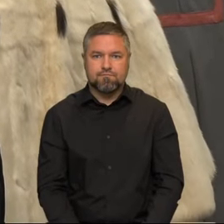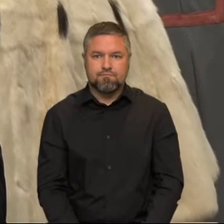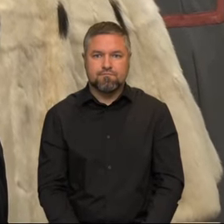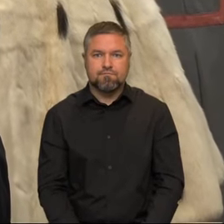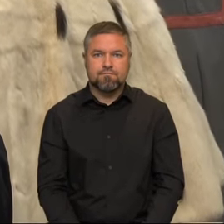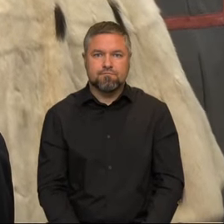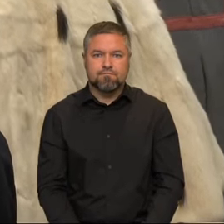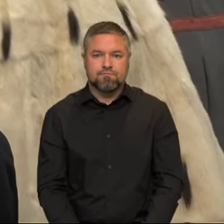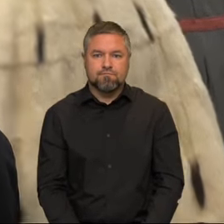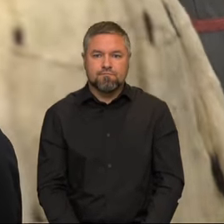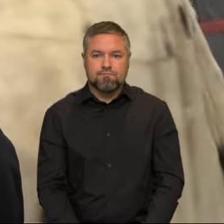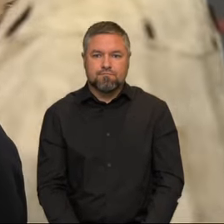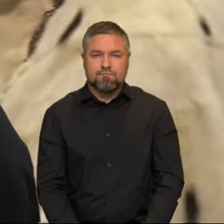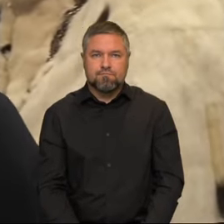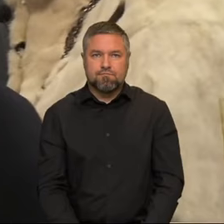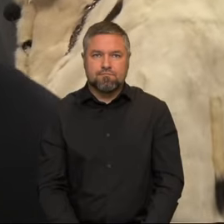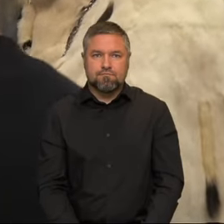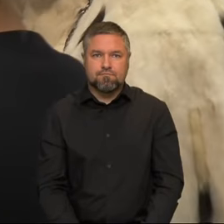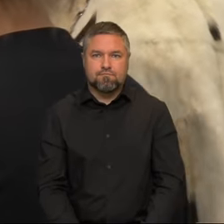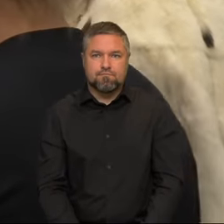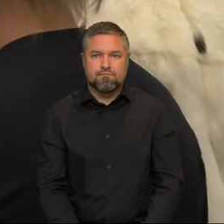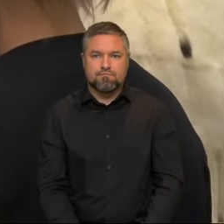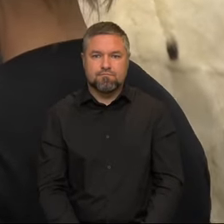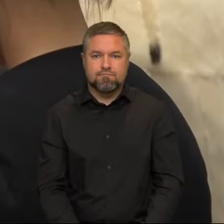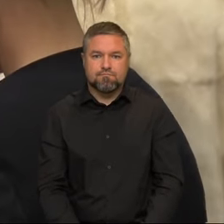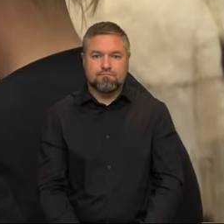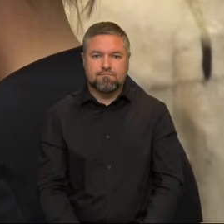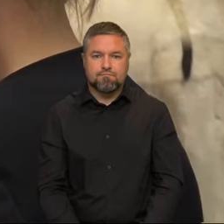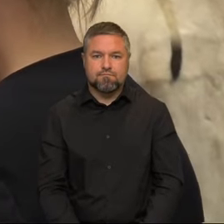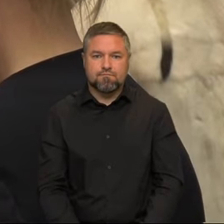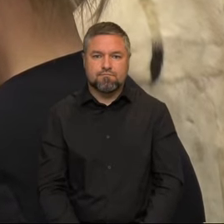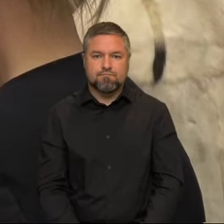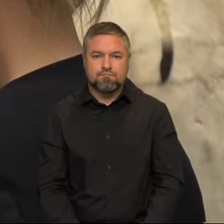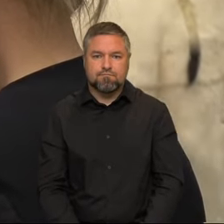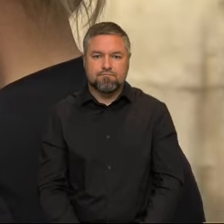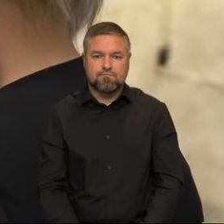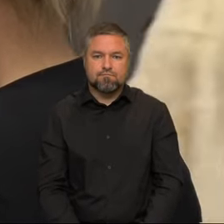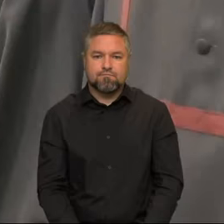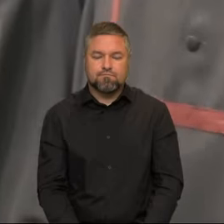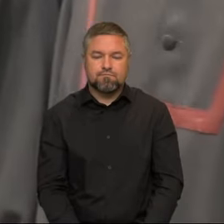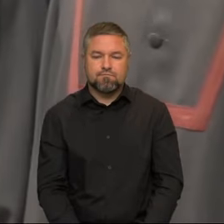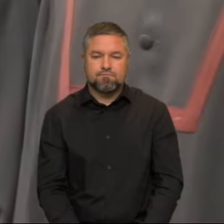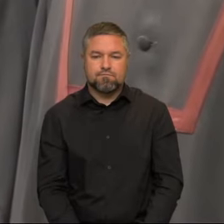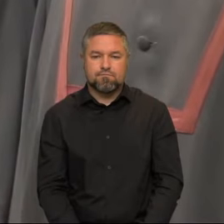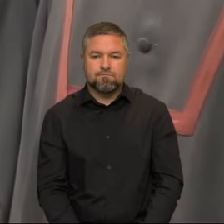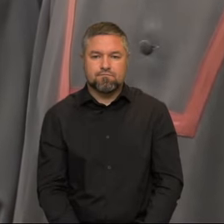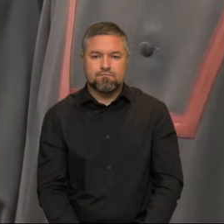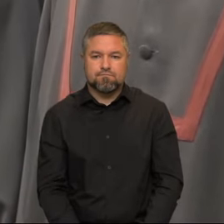Thank you.